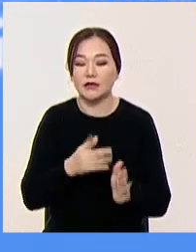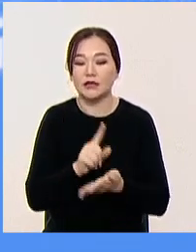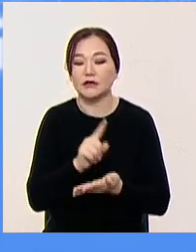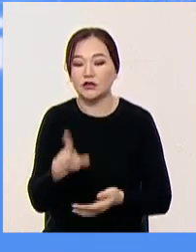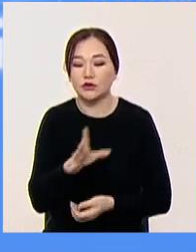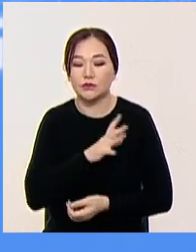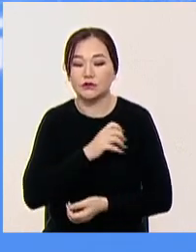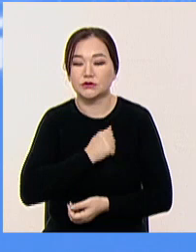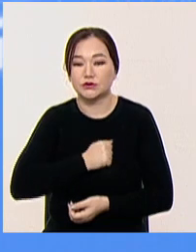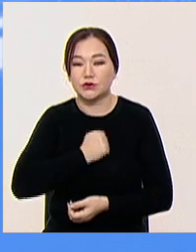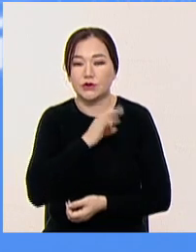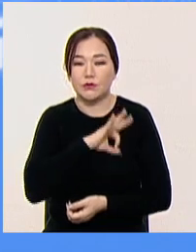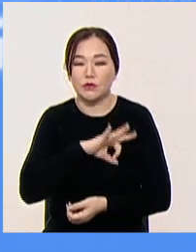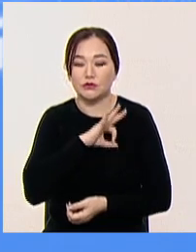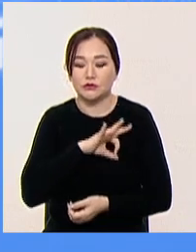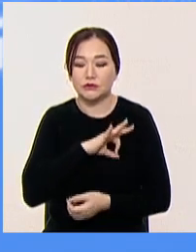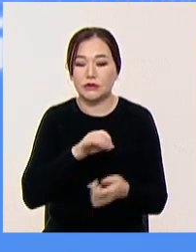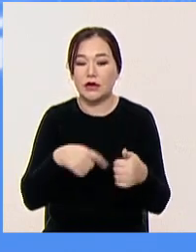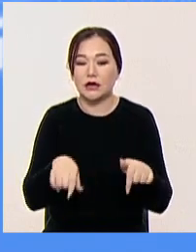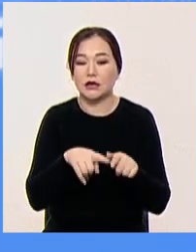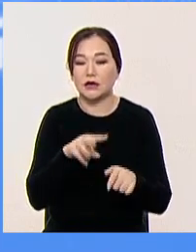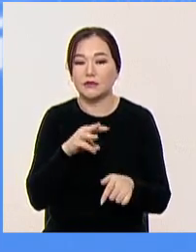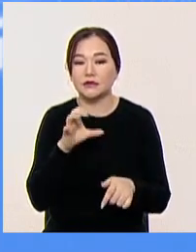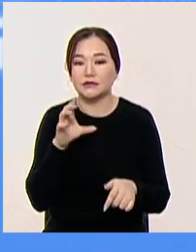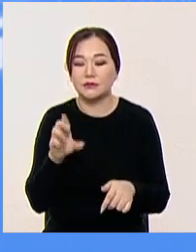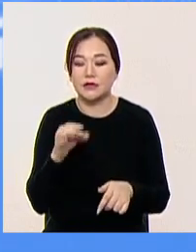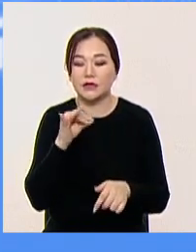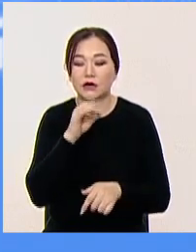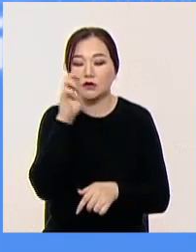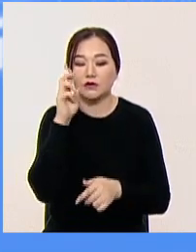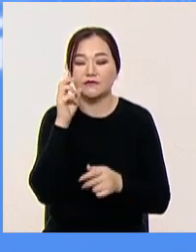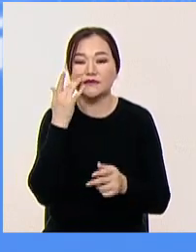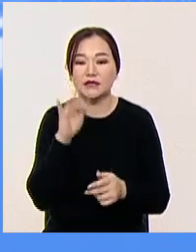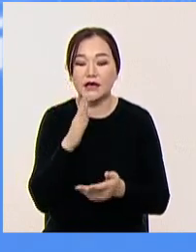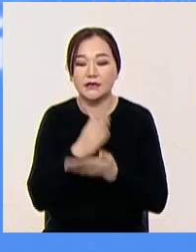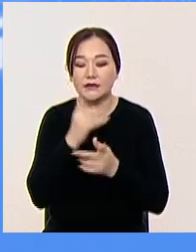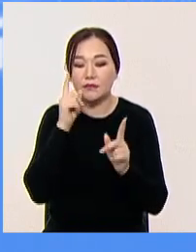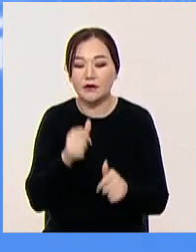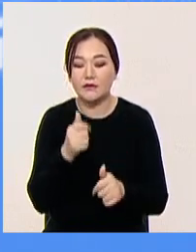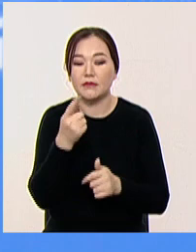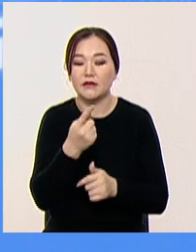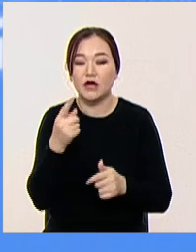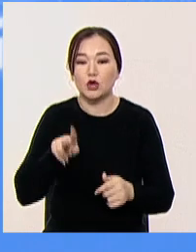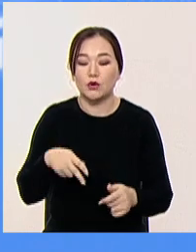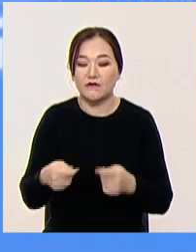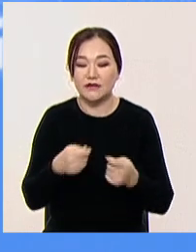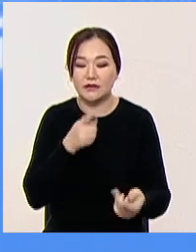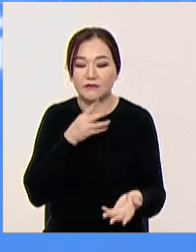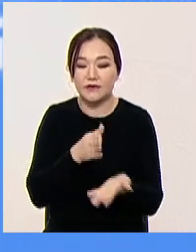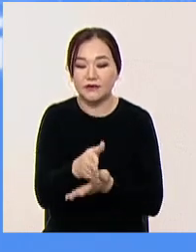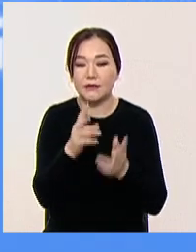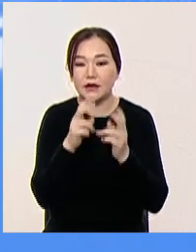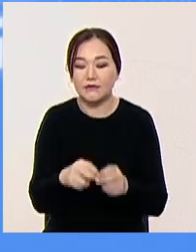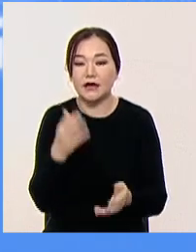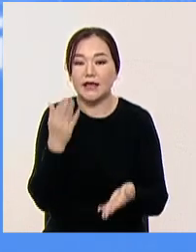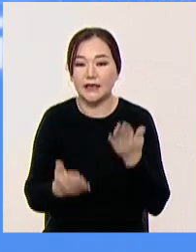быть злоупотребления со стороны субъектов МСБ, и у государства всегда есть право по решению первого руководителя выйти на проверку,